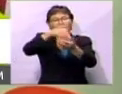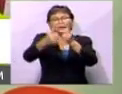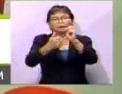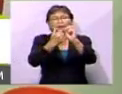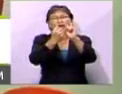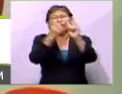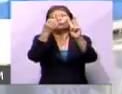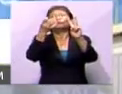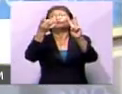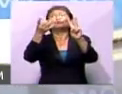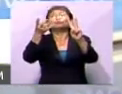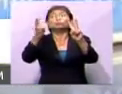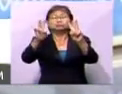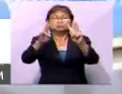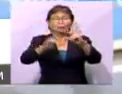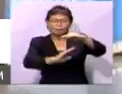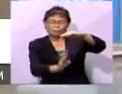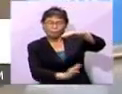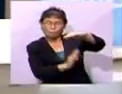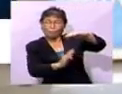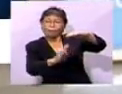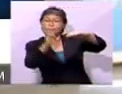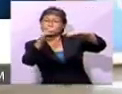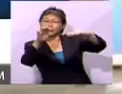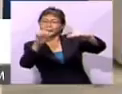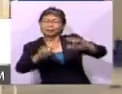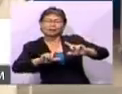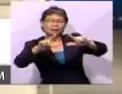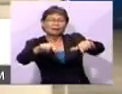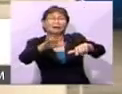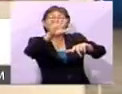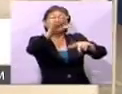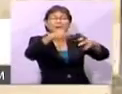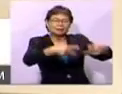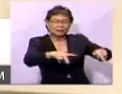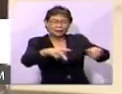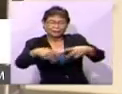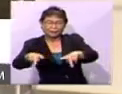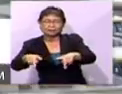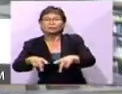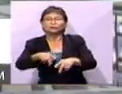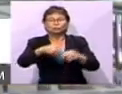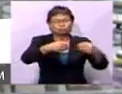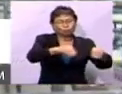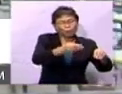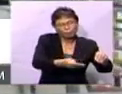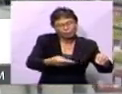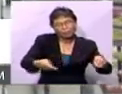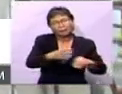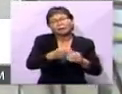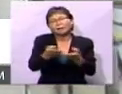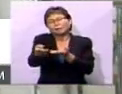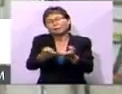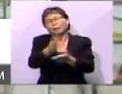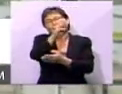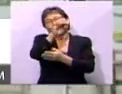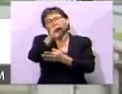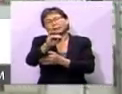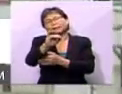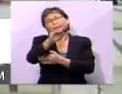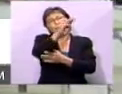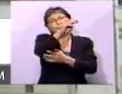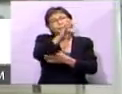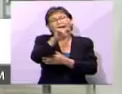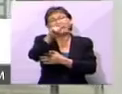lalu. Tingkat bawah Arket Mara menempatkan 5 lot kedai yang menjual gadget termasuk perkhidmatan MyEG Services